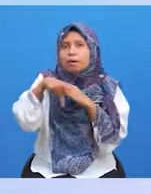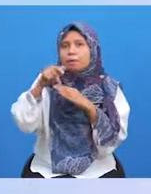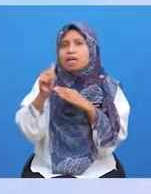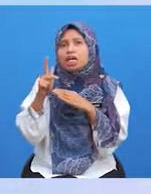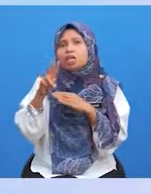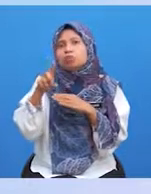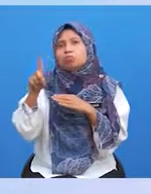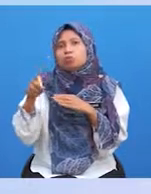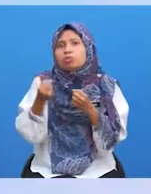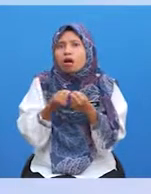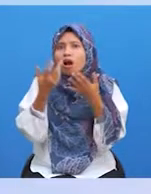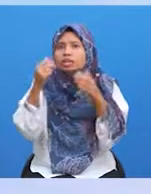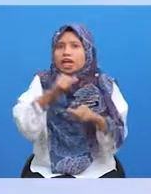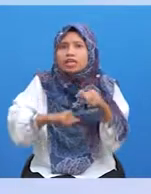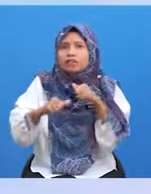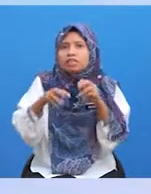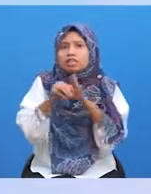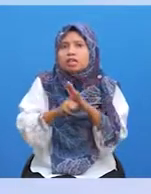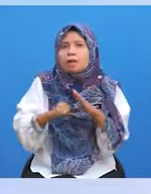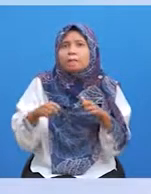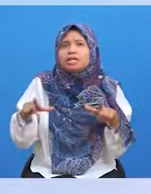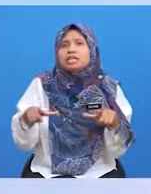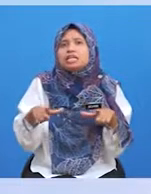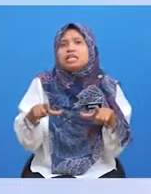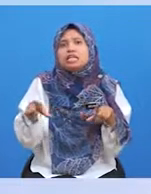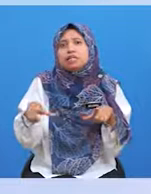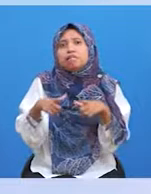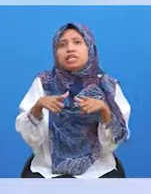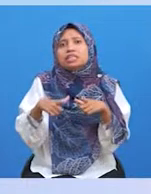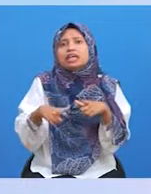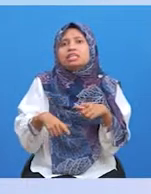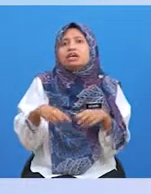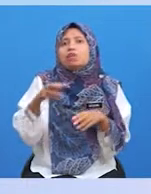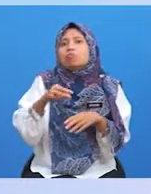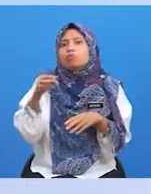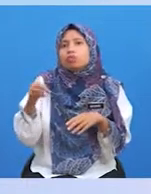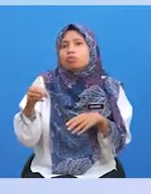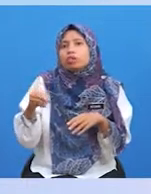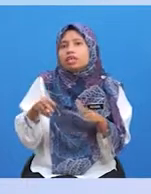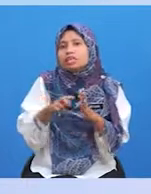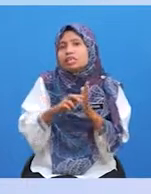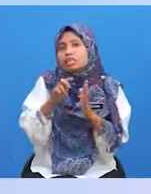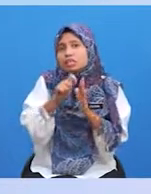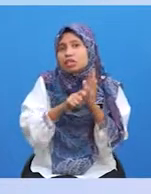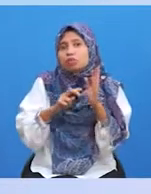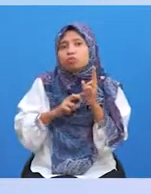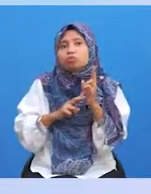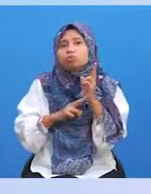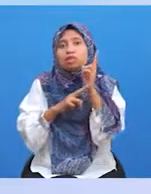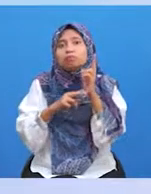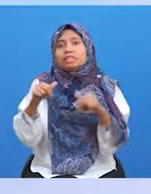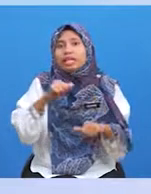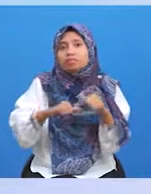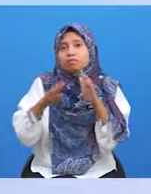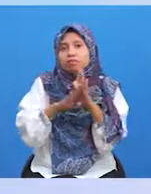PAK21, banyak aktiviti melibatkan aktiviti murid, terutamanya